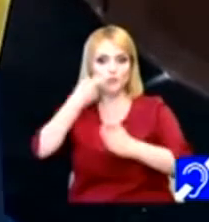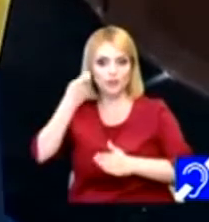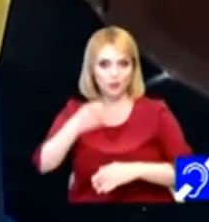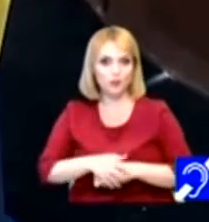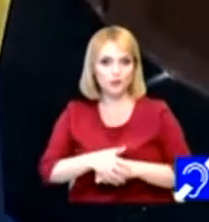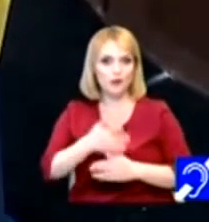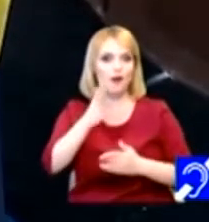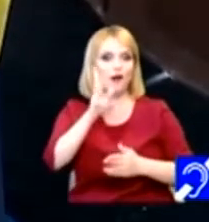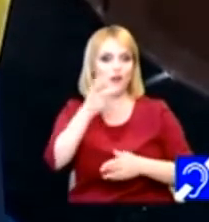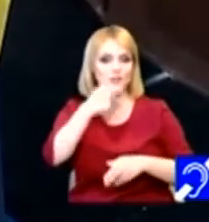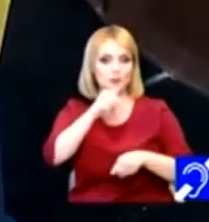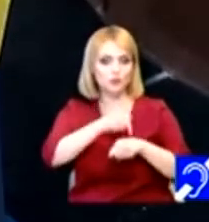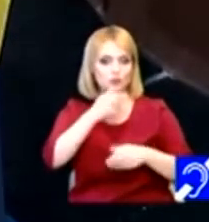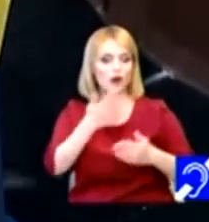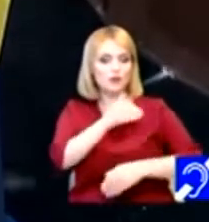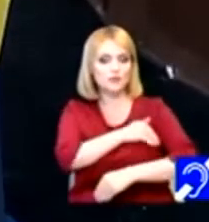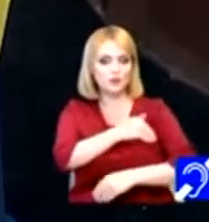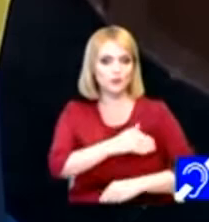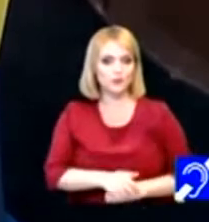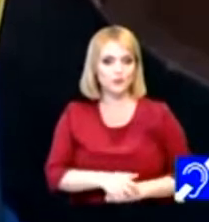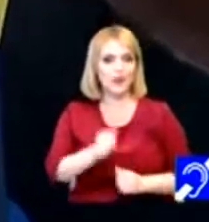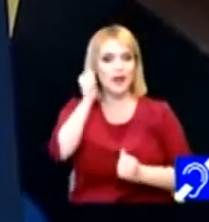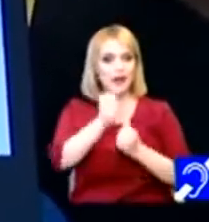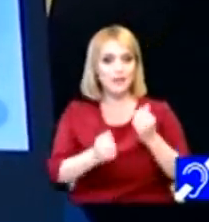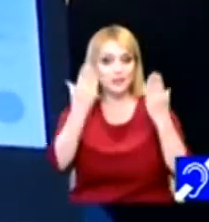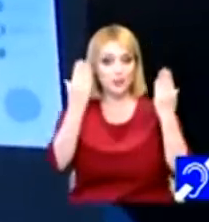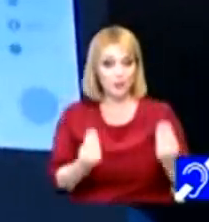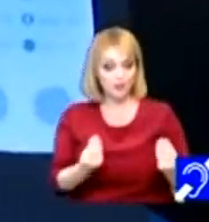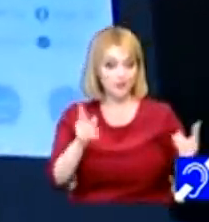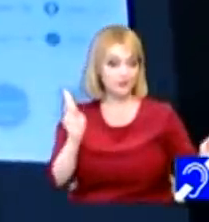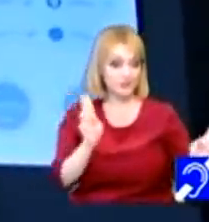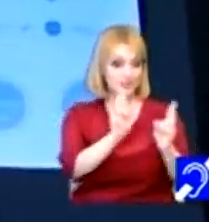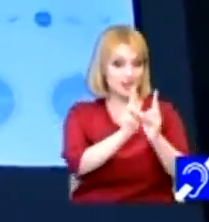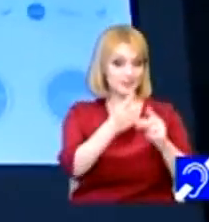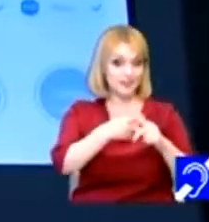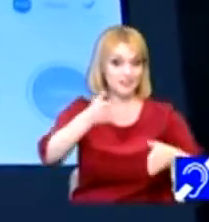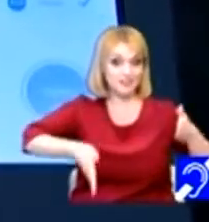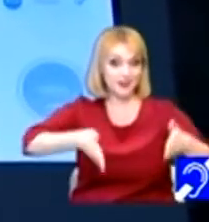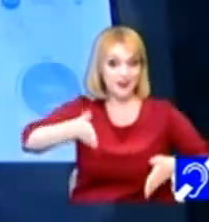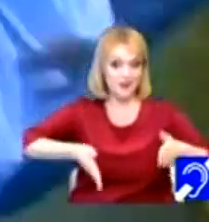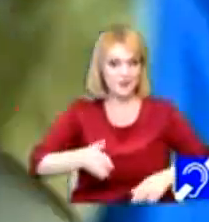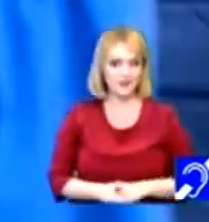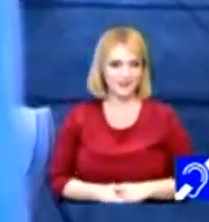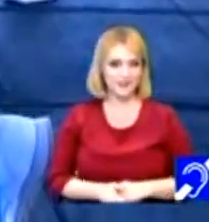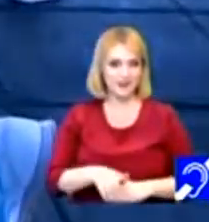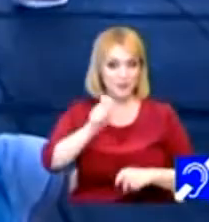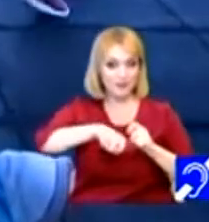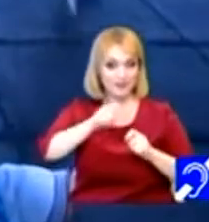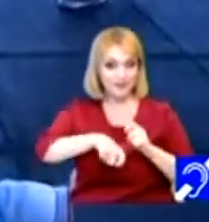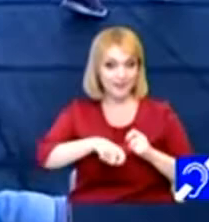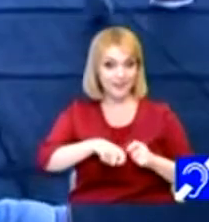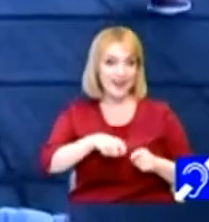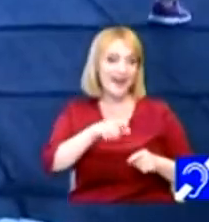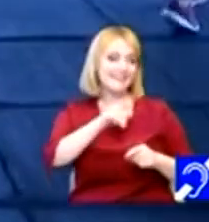În această grădiniță din Madrid, copiii sunt întâmpinați în fiecare dimineață de robotul Bito, care face triajul epidemiologic. Pentru cei mici este